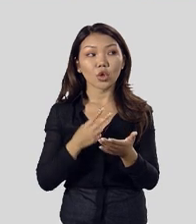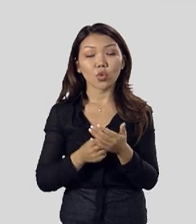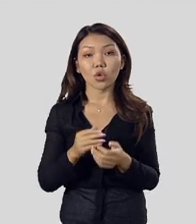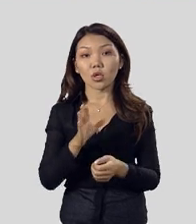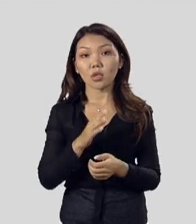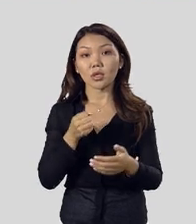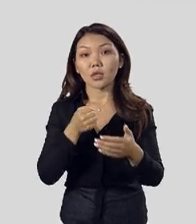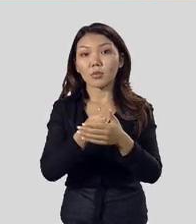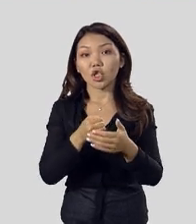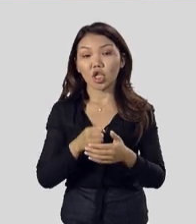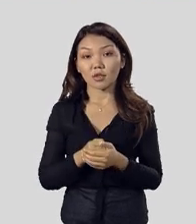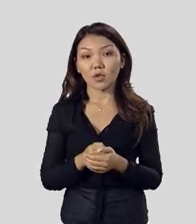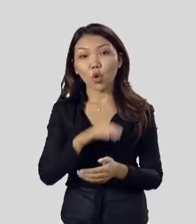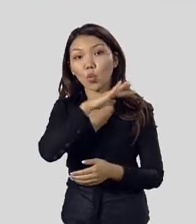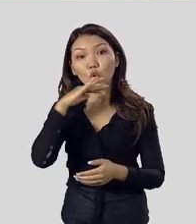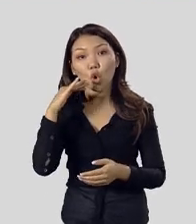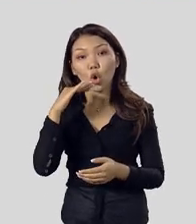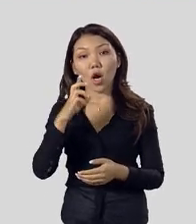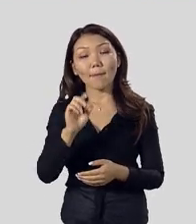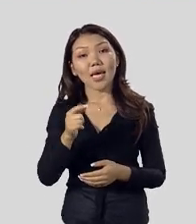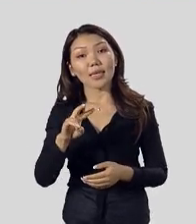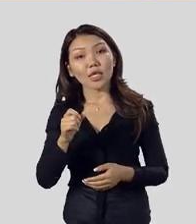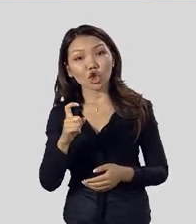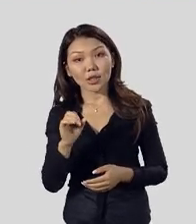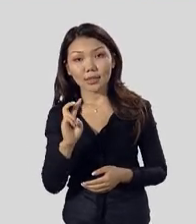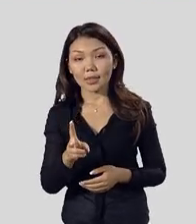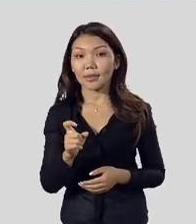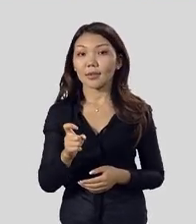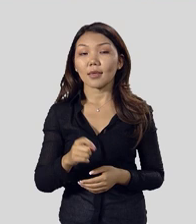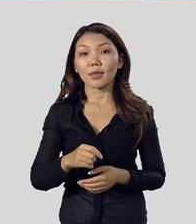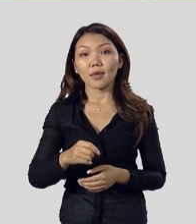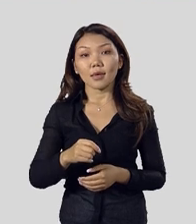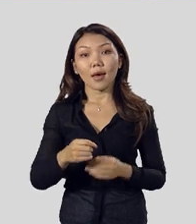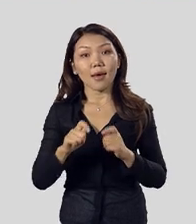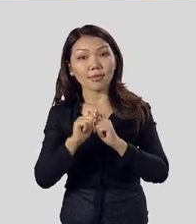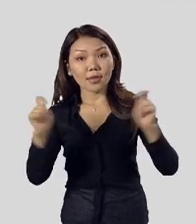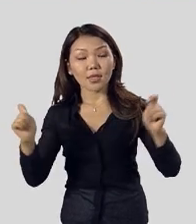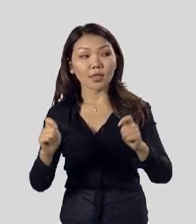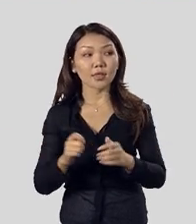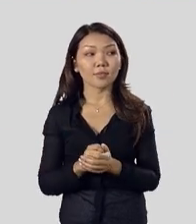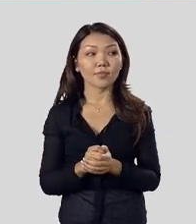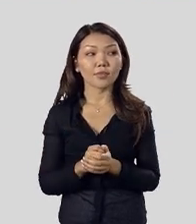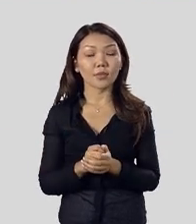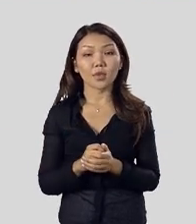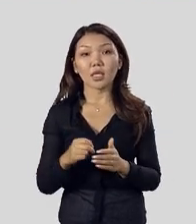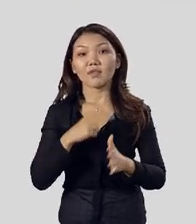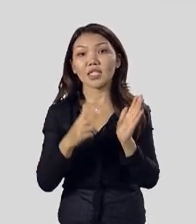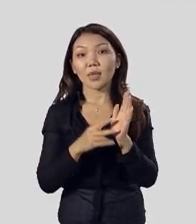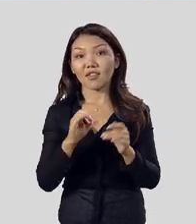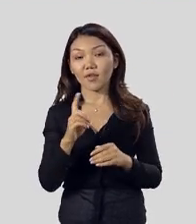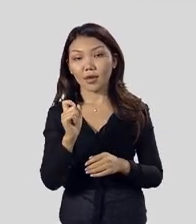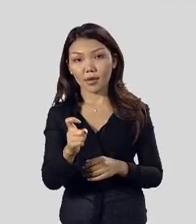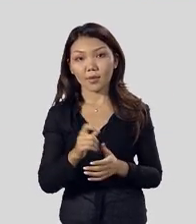научных биологических открытия 17 и 18-го веков в это время появилось